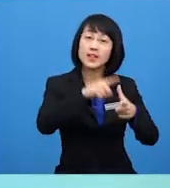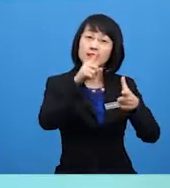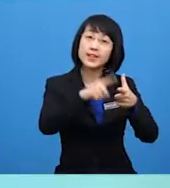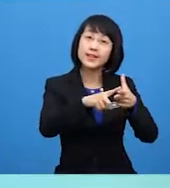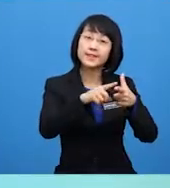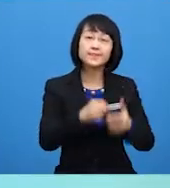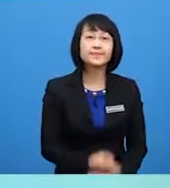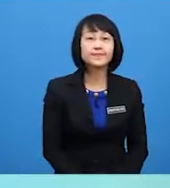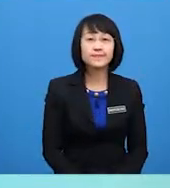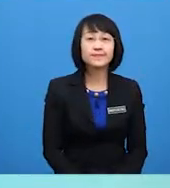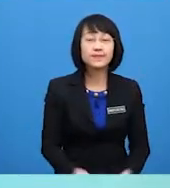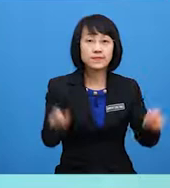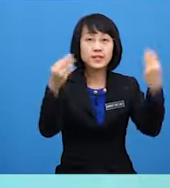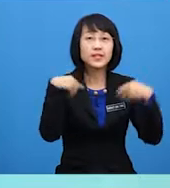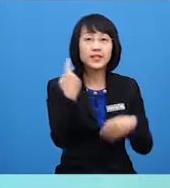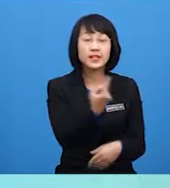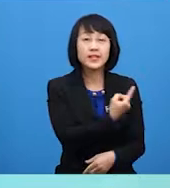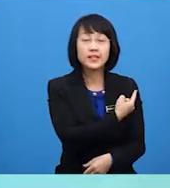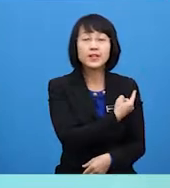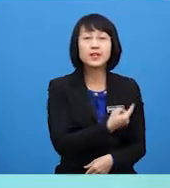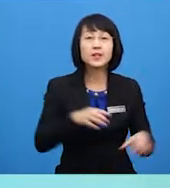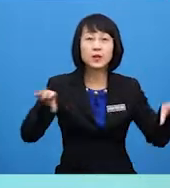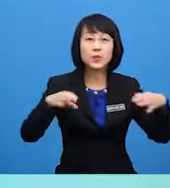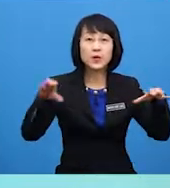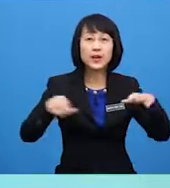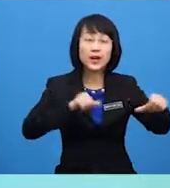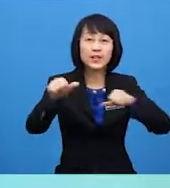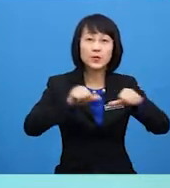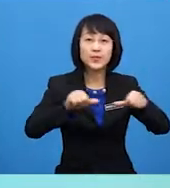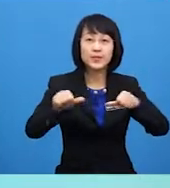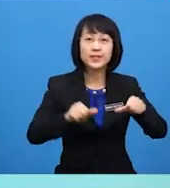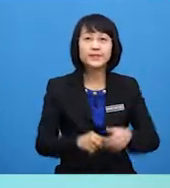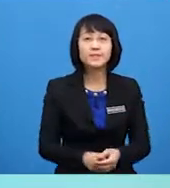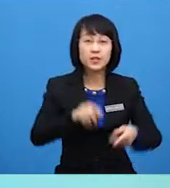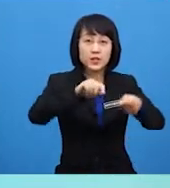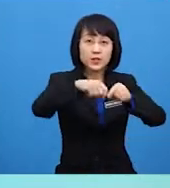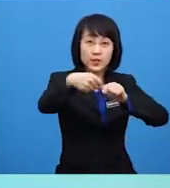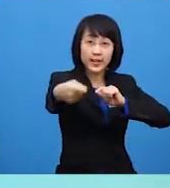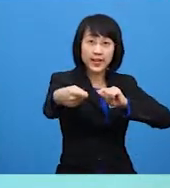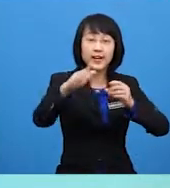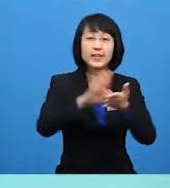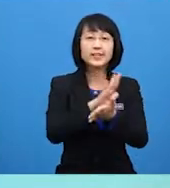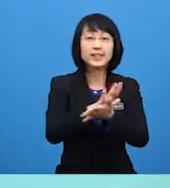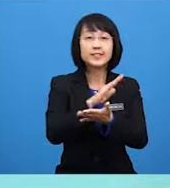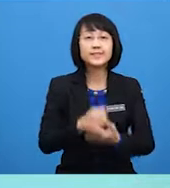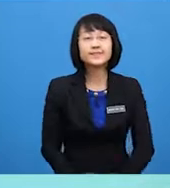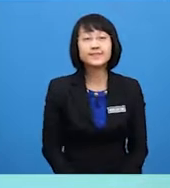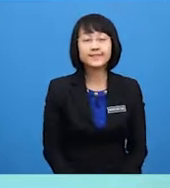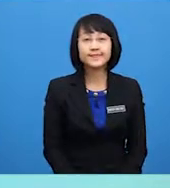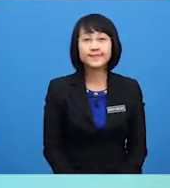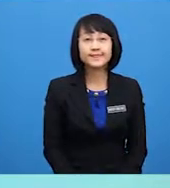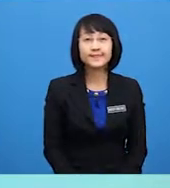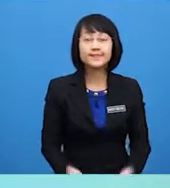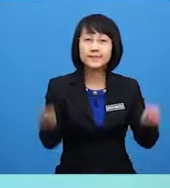Kemudian, mari kita lakukan aktiviti mengoyak kertas pula. Baiklah, mari